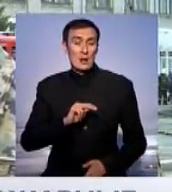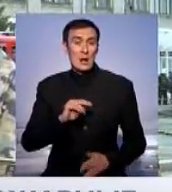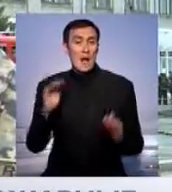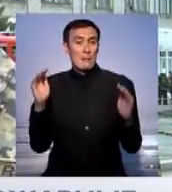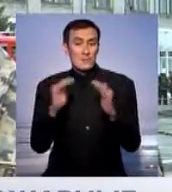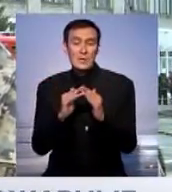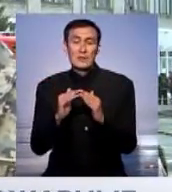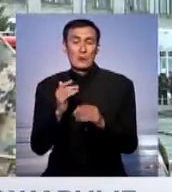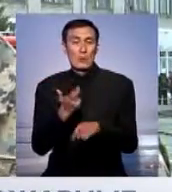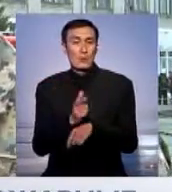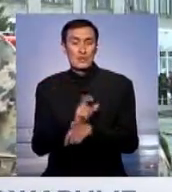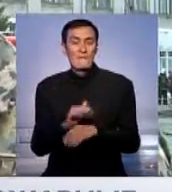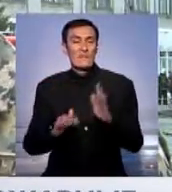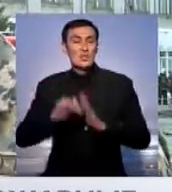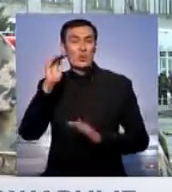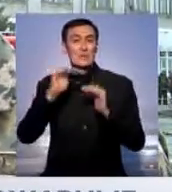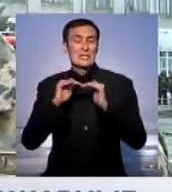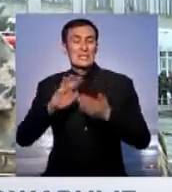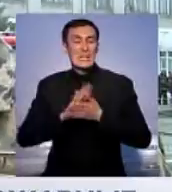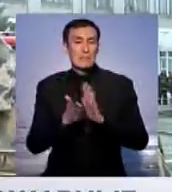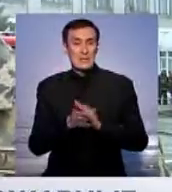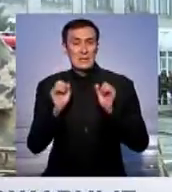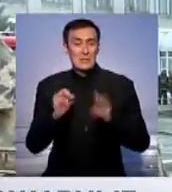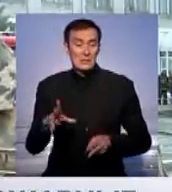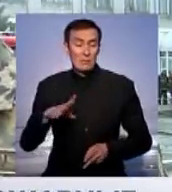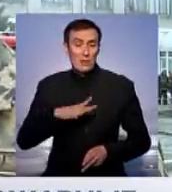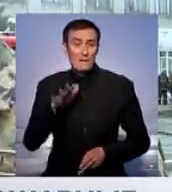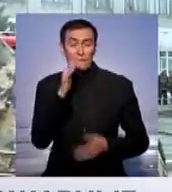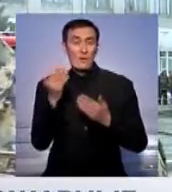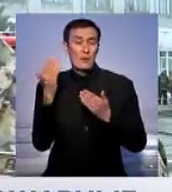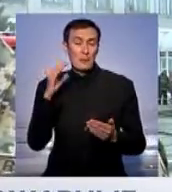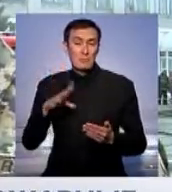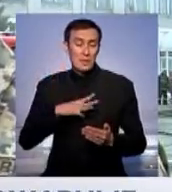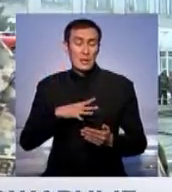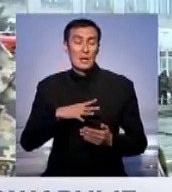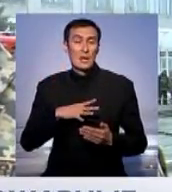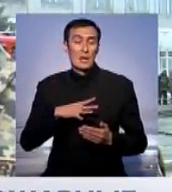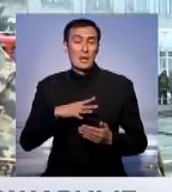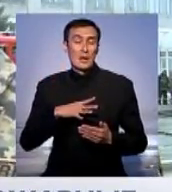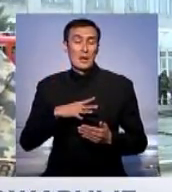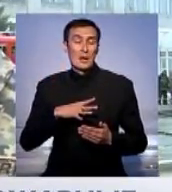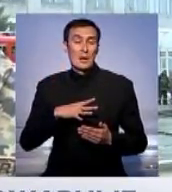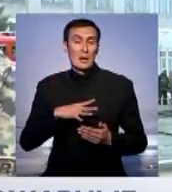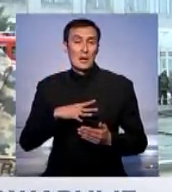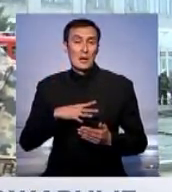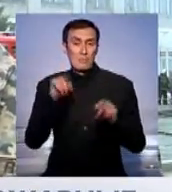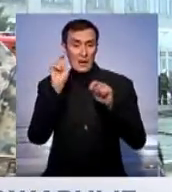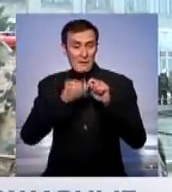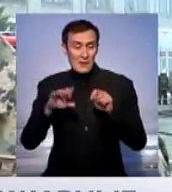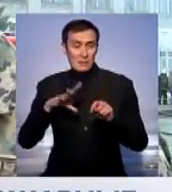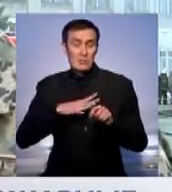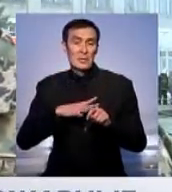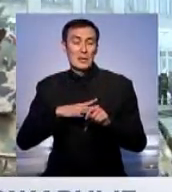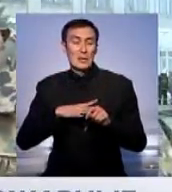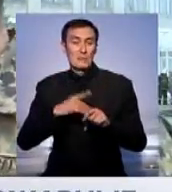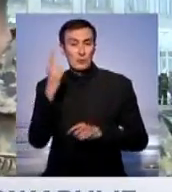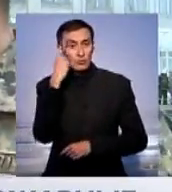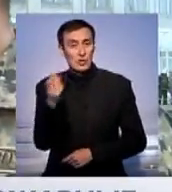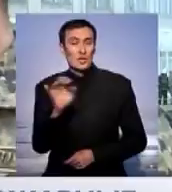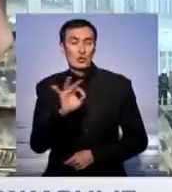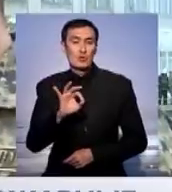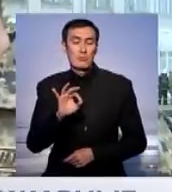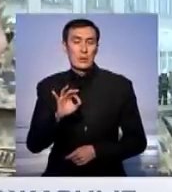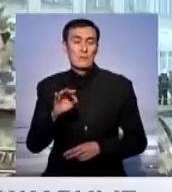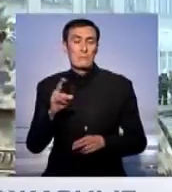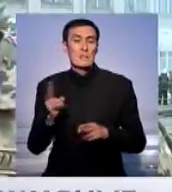высокой степени рисков. В свое время был проверен. Выдано было предписание об устранении нарушений правил пожарной безопасности.